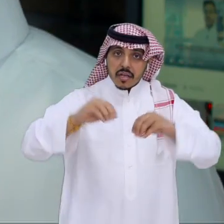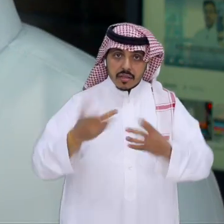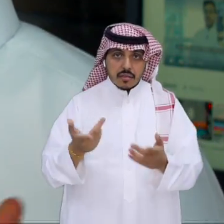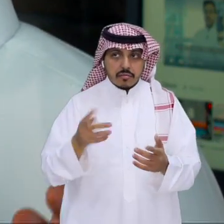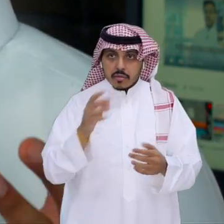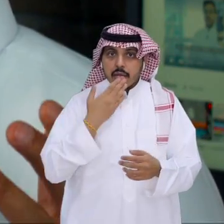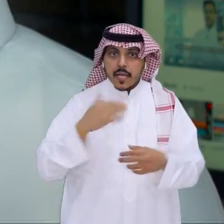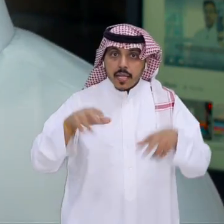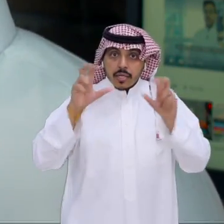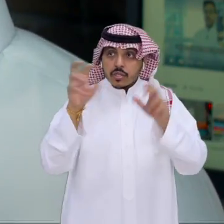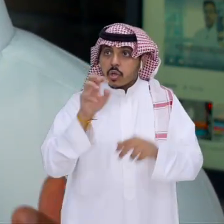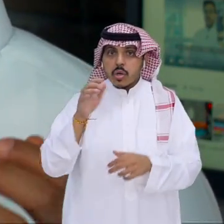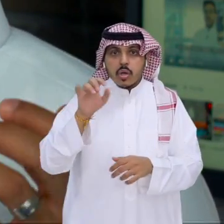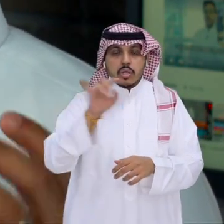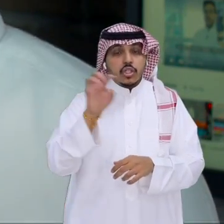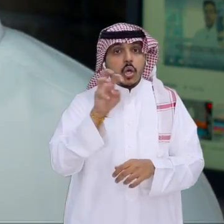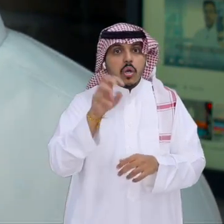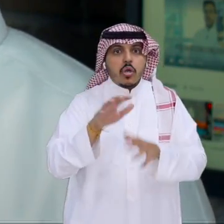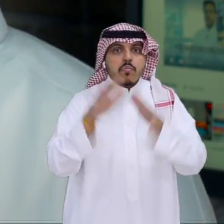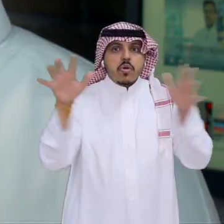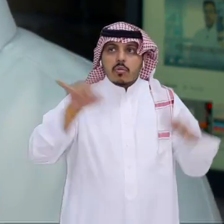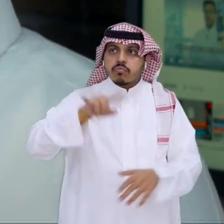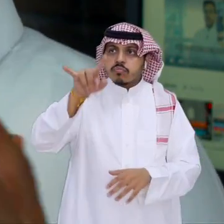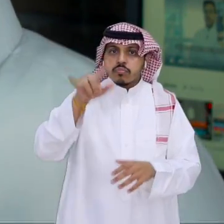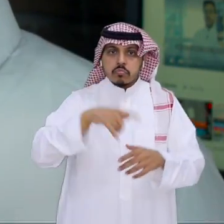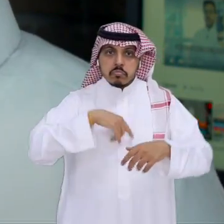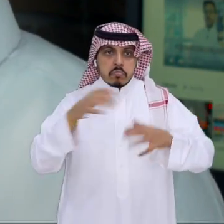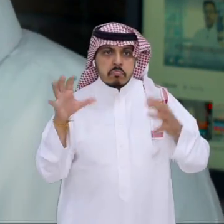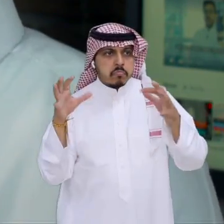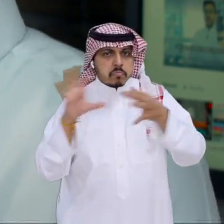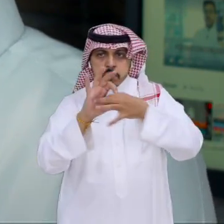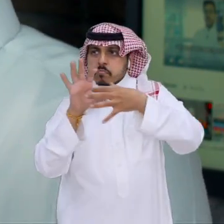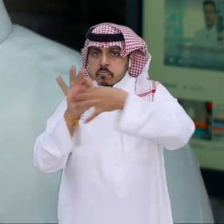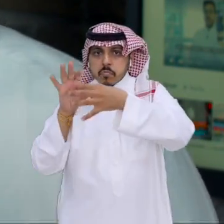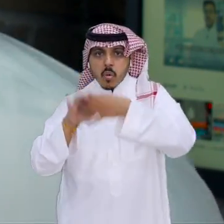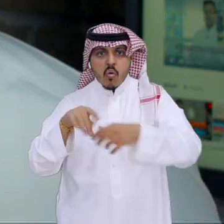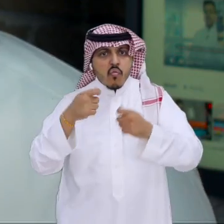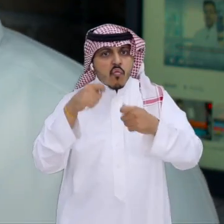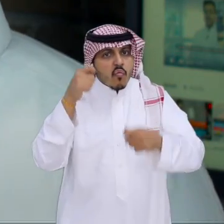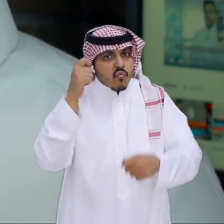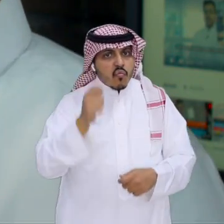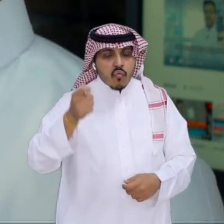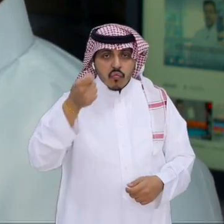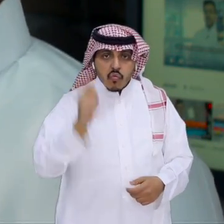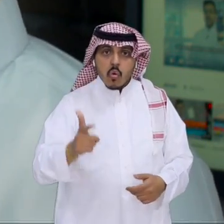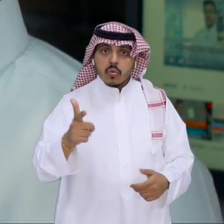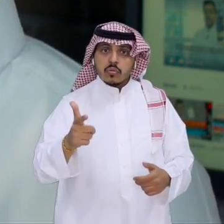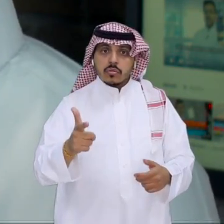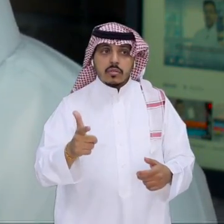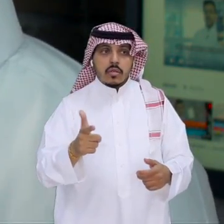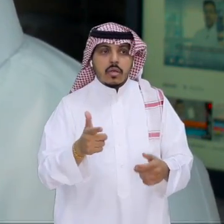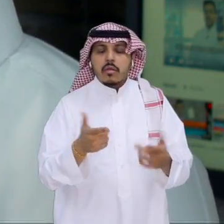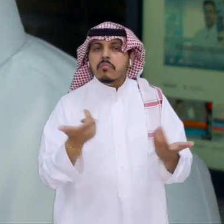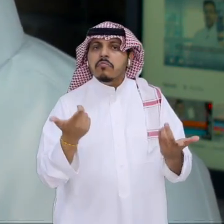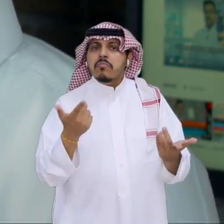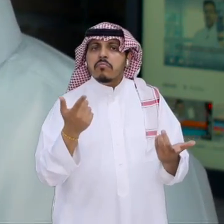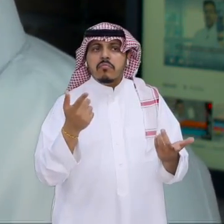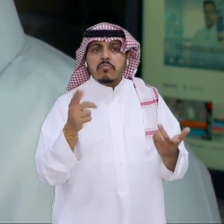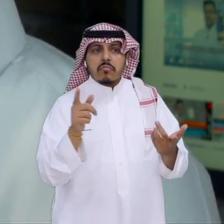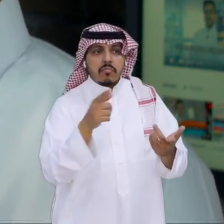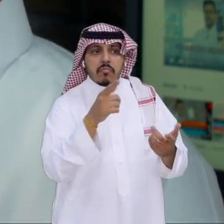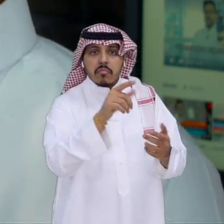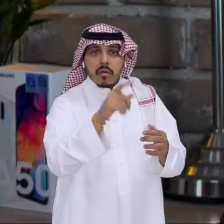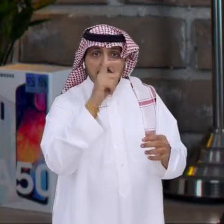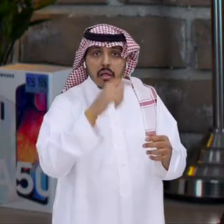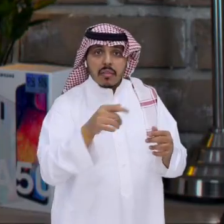أنه شركة بحجم شركة بوينغ وعلاقات بوينغ والأموال الطائلة حقت بوينغ يعتمدوا على شيء تسويقي زي